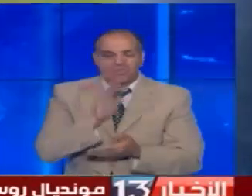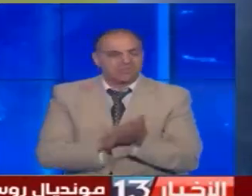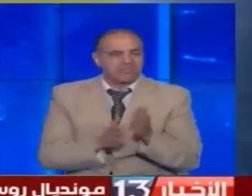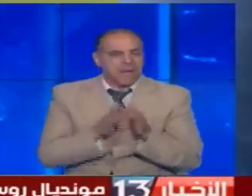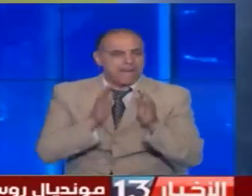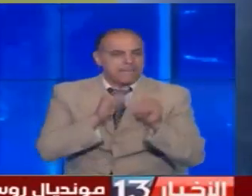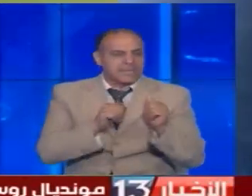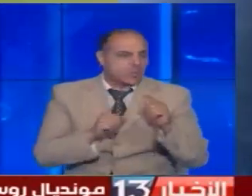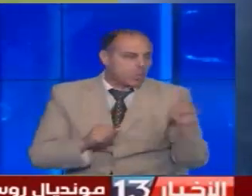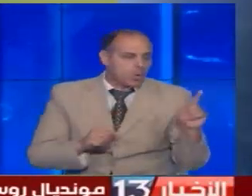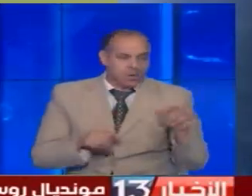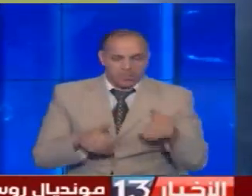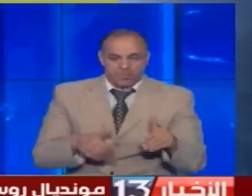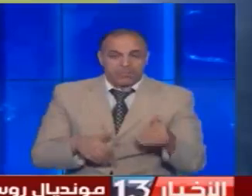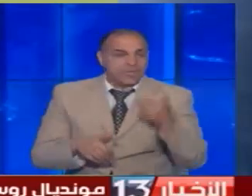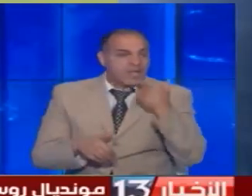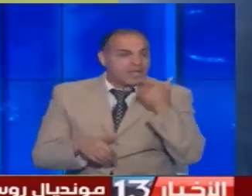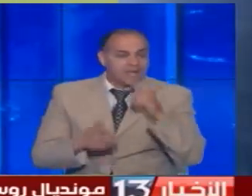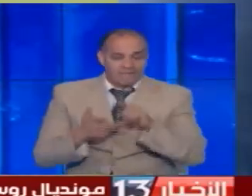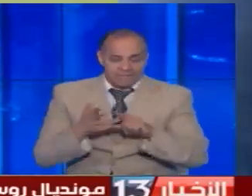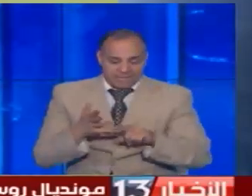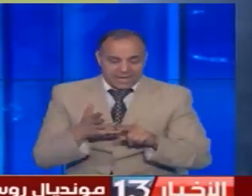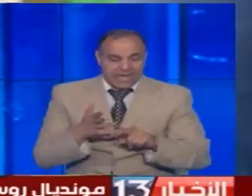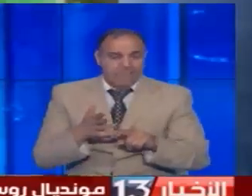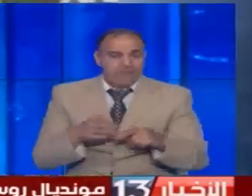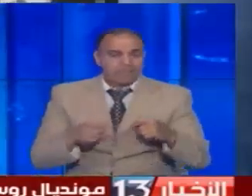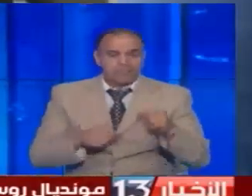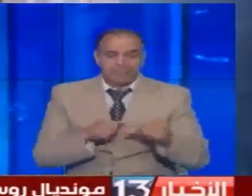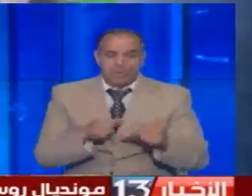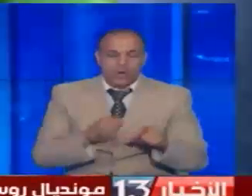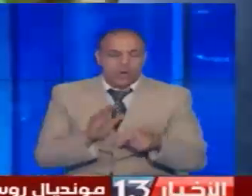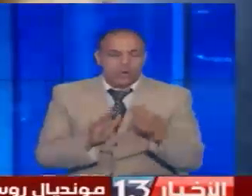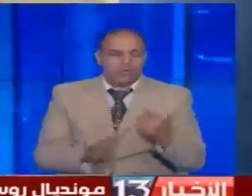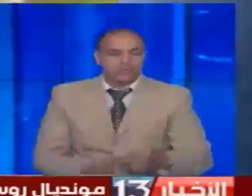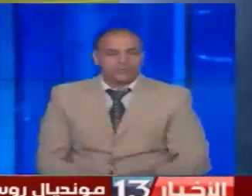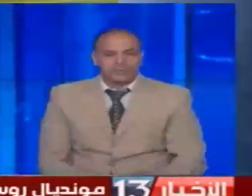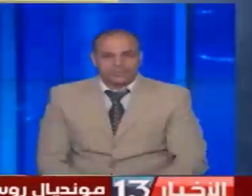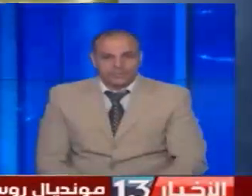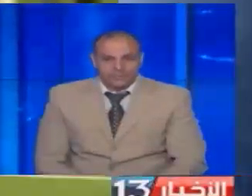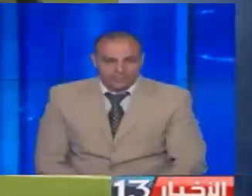انتظار مواجهتهما اليوم في الجولة الختامية من الدور الأول.